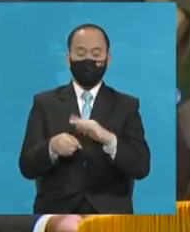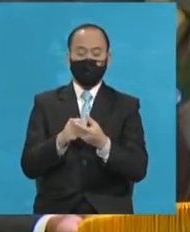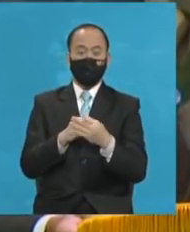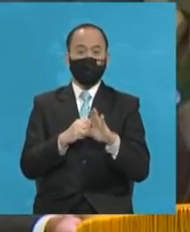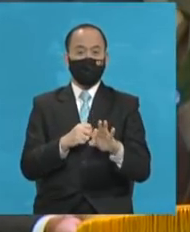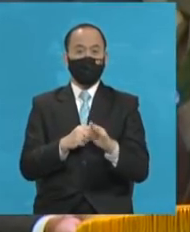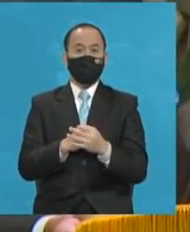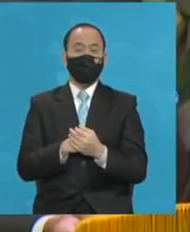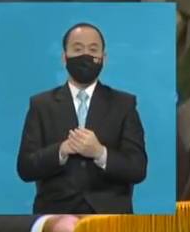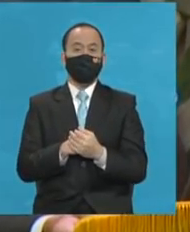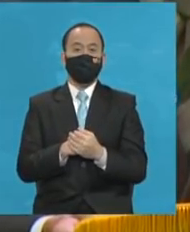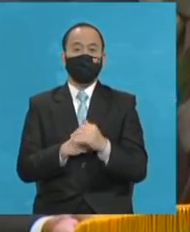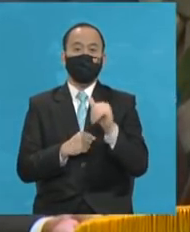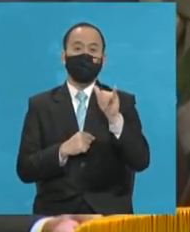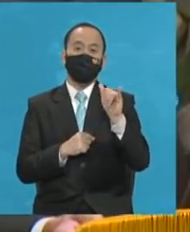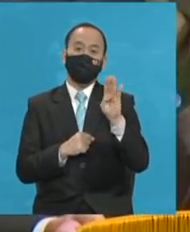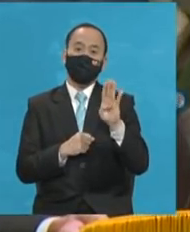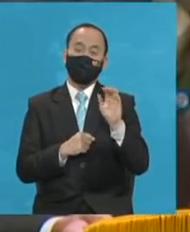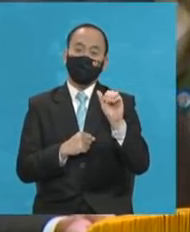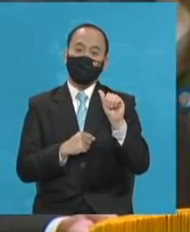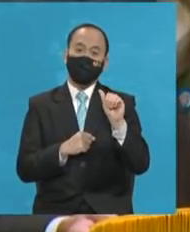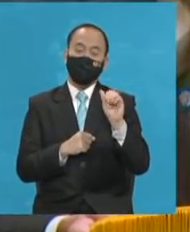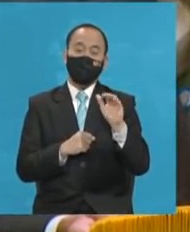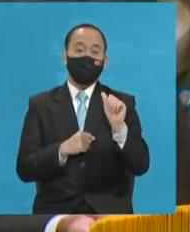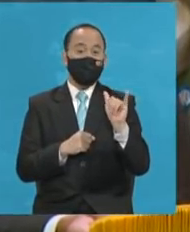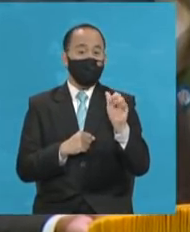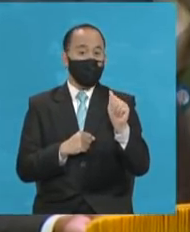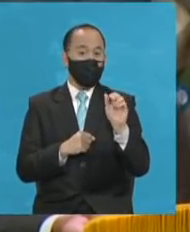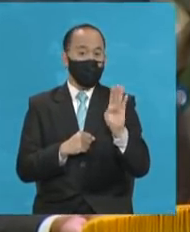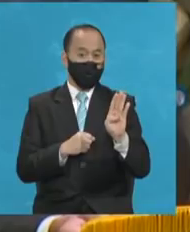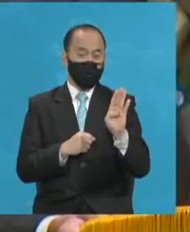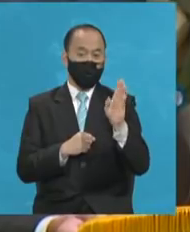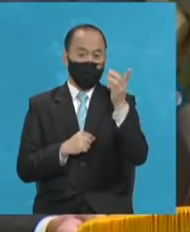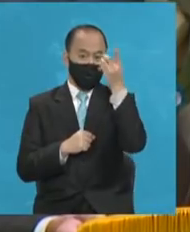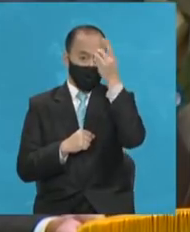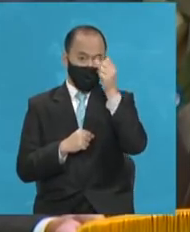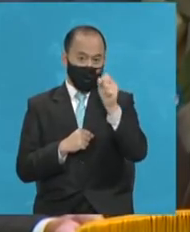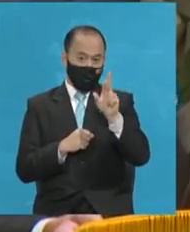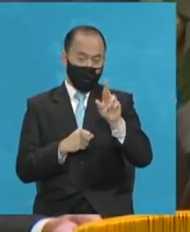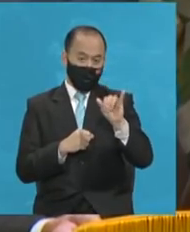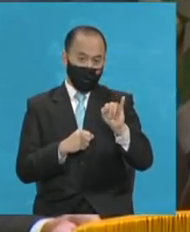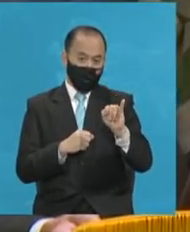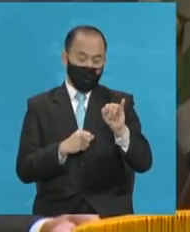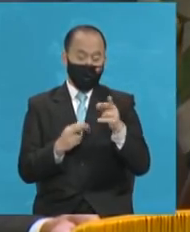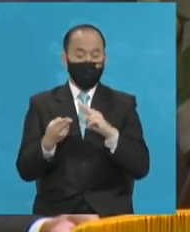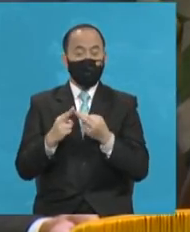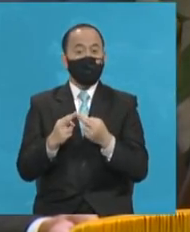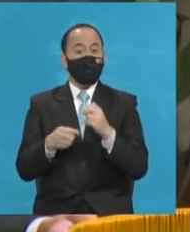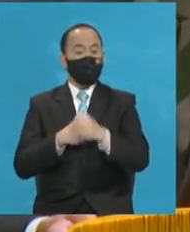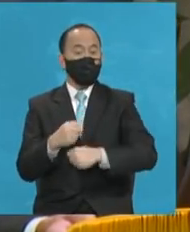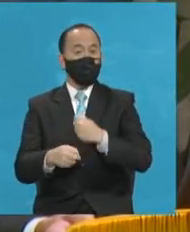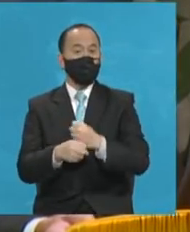yang amat berformat nyetok Sri Hai perundingan tahunan ketua-ketua